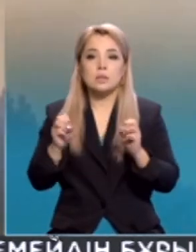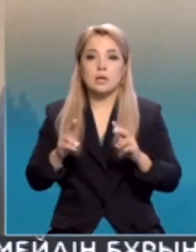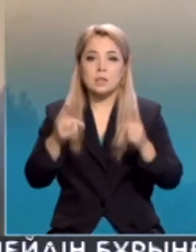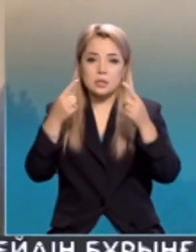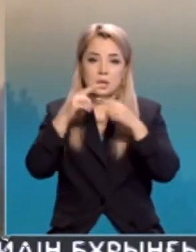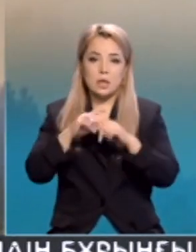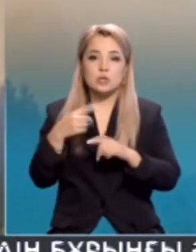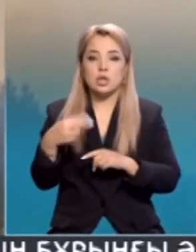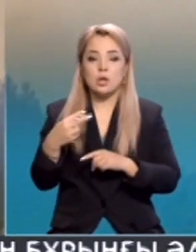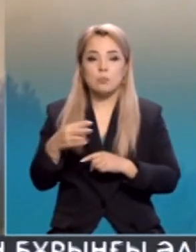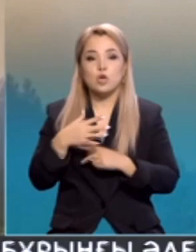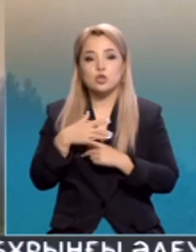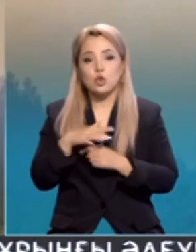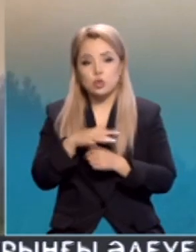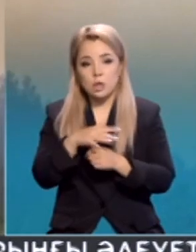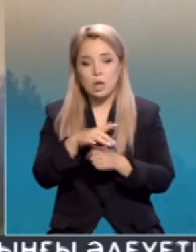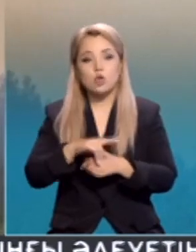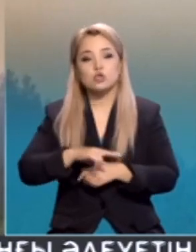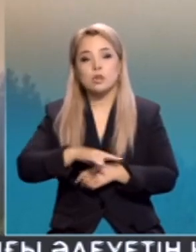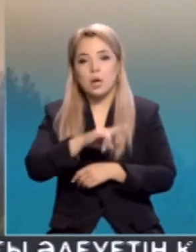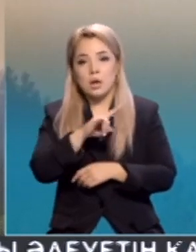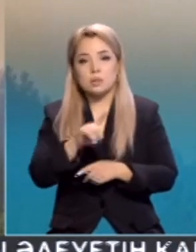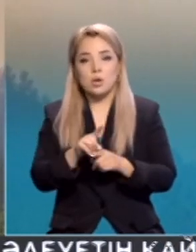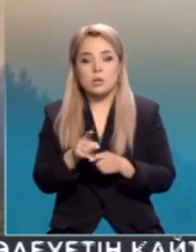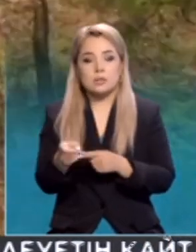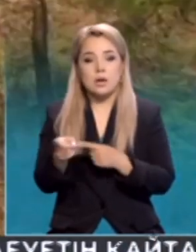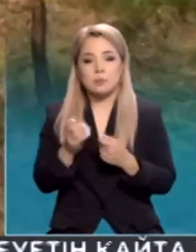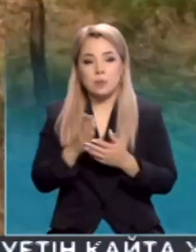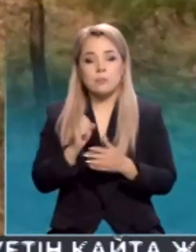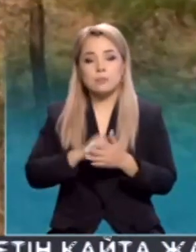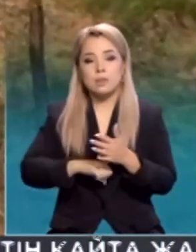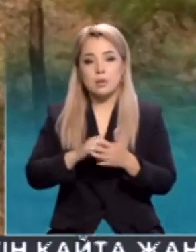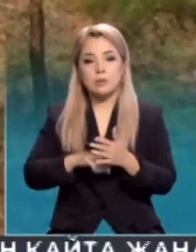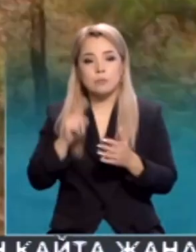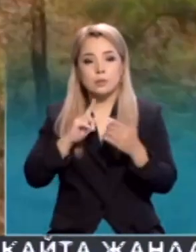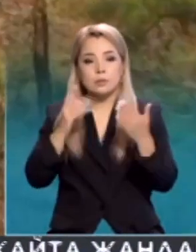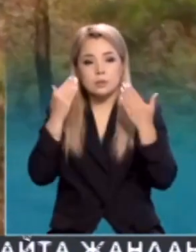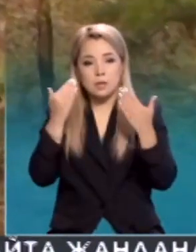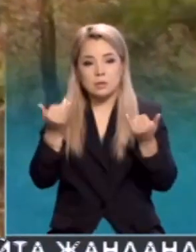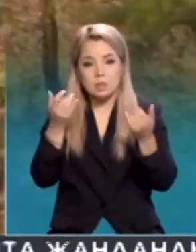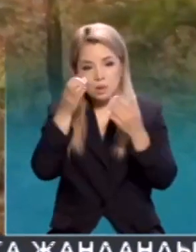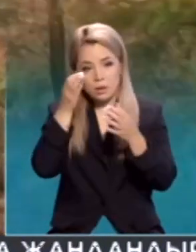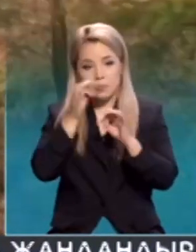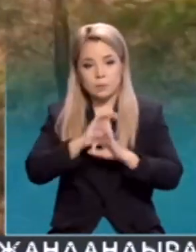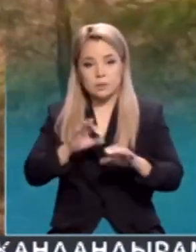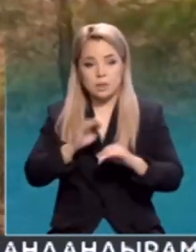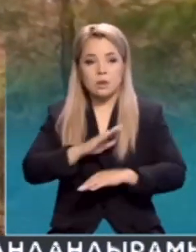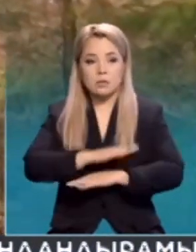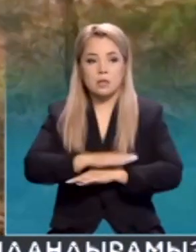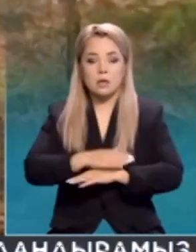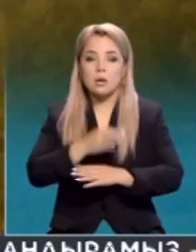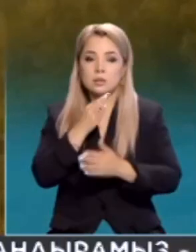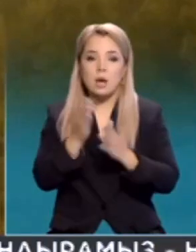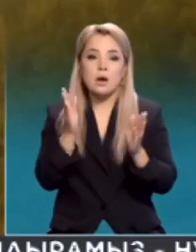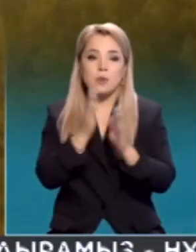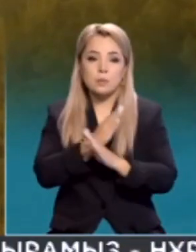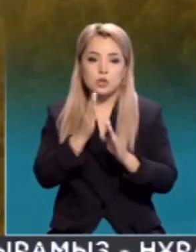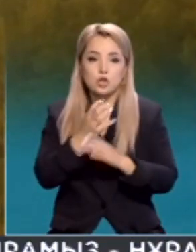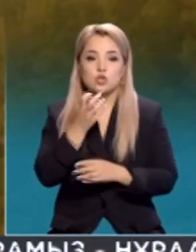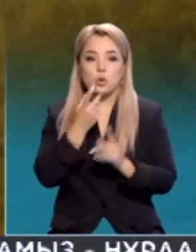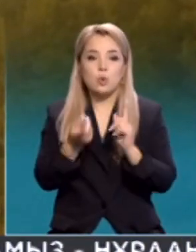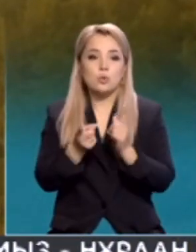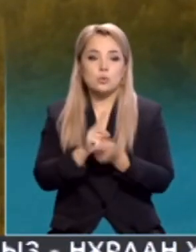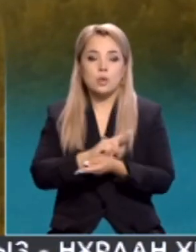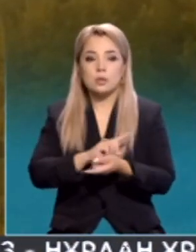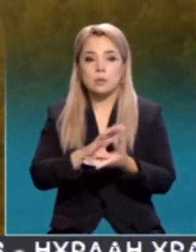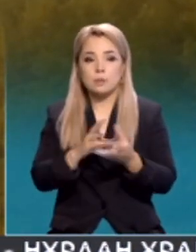20 тікұшақ пен ұшақ тартылды. Әзірге өрттің неден тұтанғаны белгісіз. Дегенмен ғалымдар адам әрекетінен болған климаттың жылыну